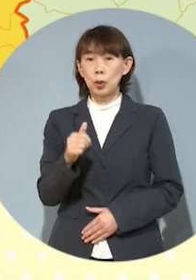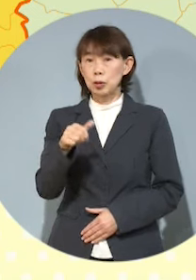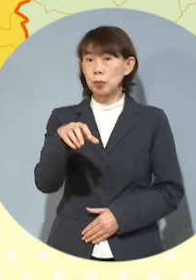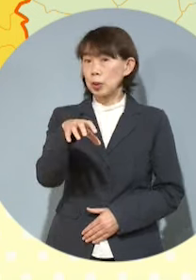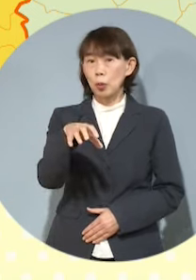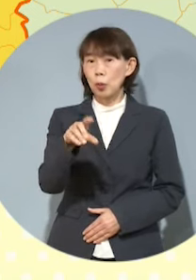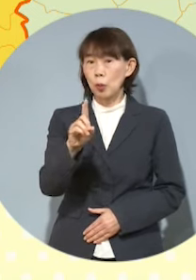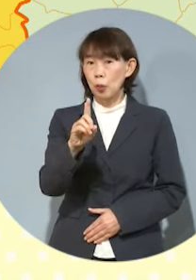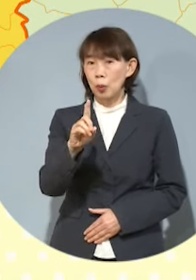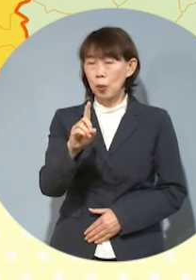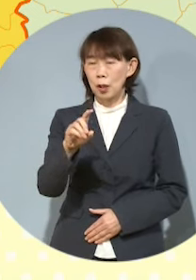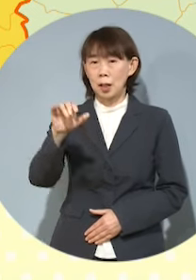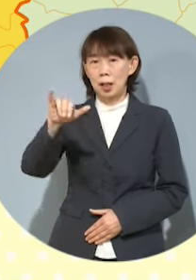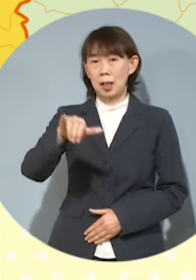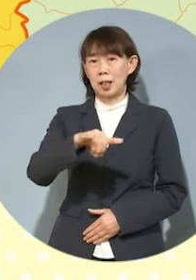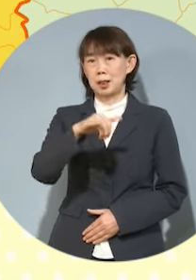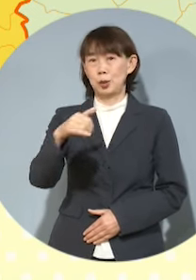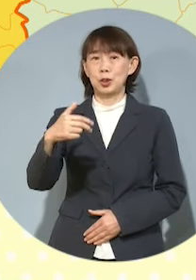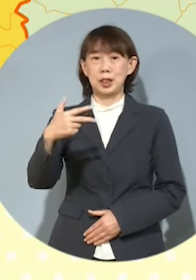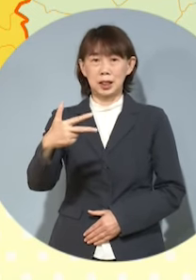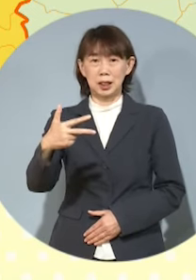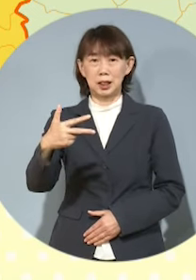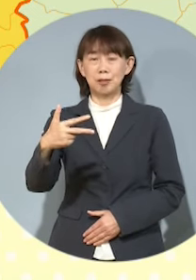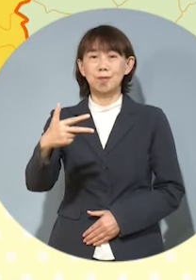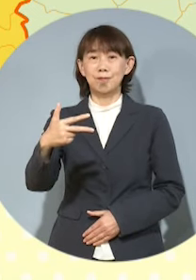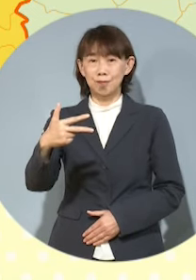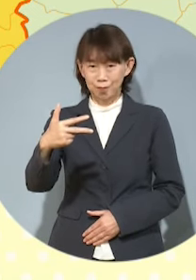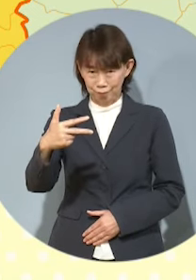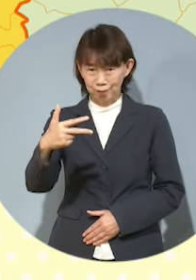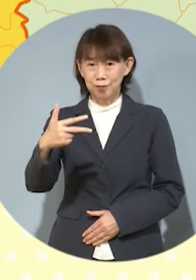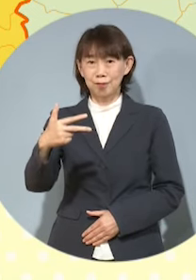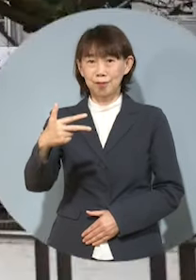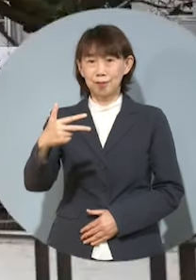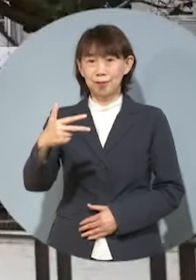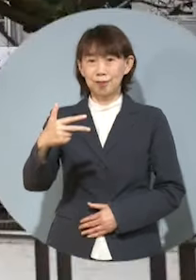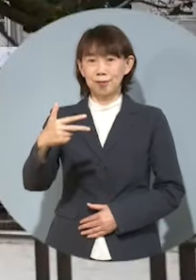今回訪れたのは八王子市。